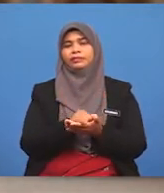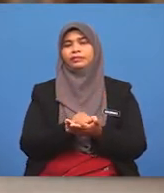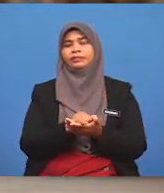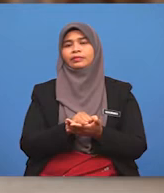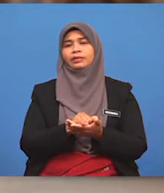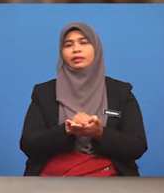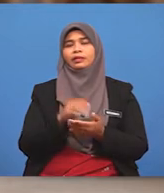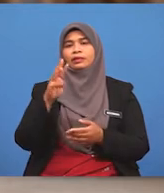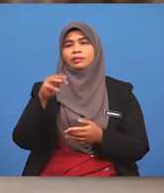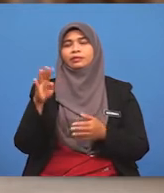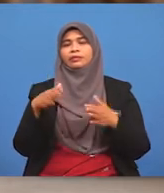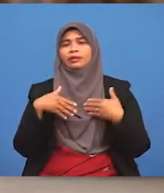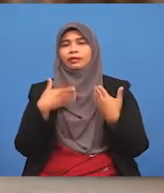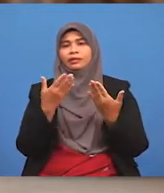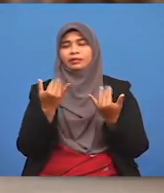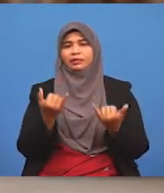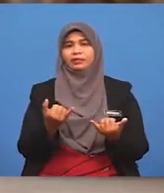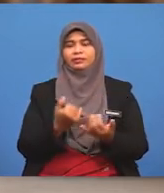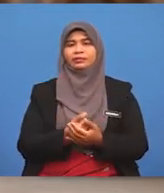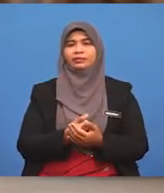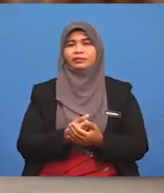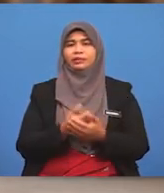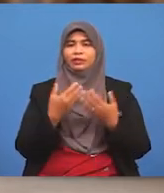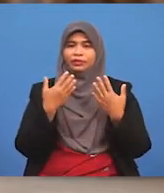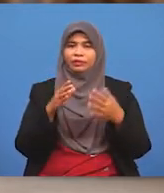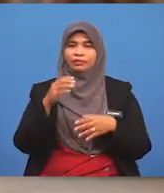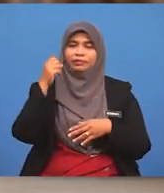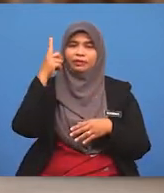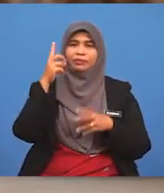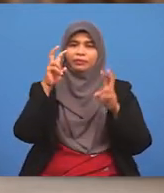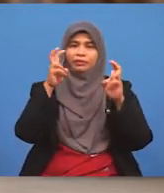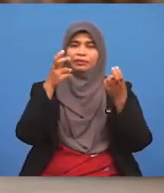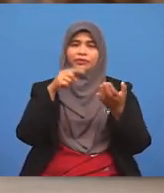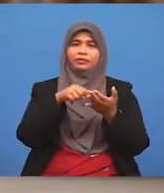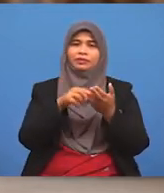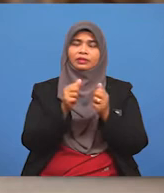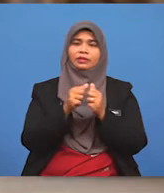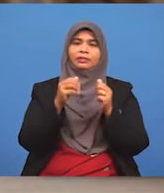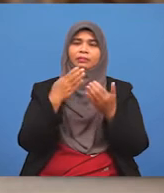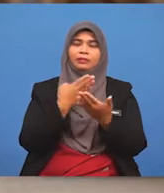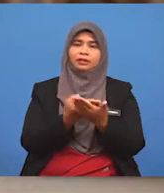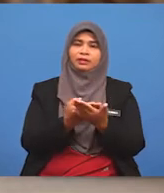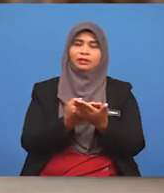Murid-murid, bagaimana sekarang? Sudahkah memahami topik kita hari ini dengan baik?